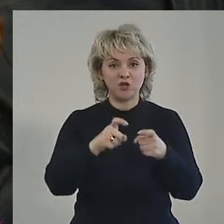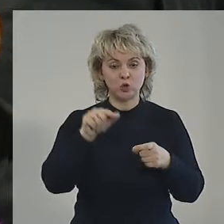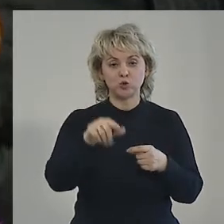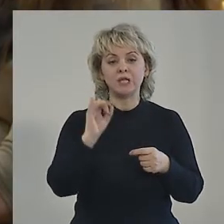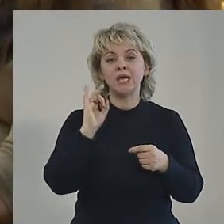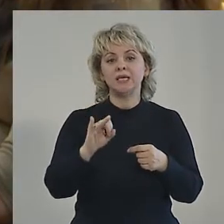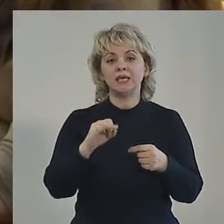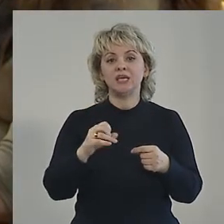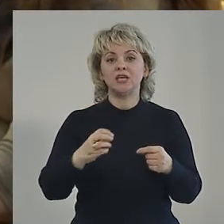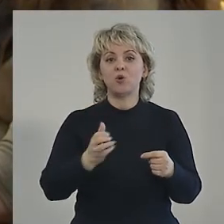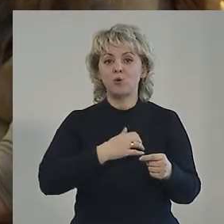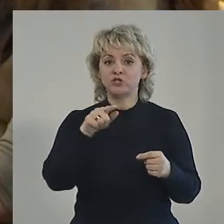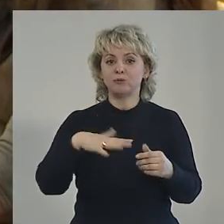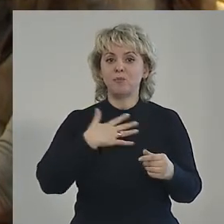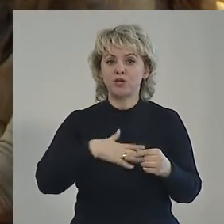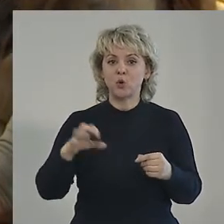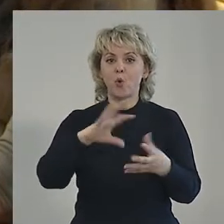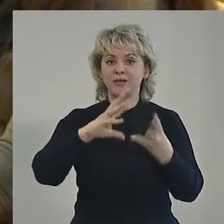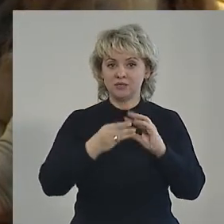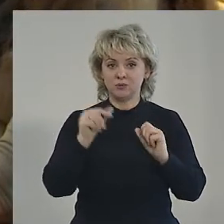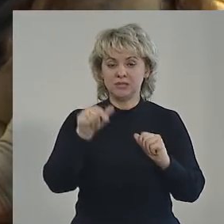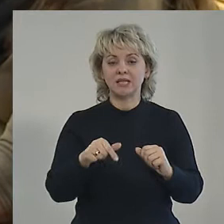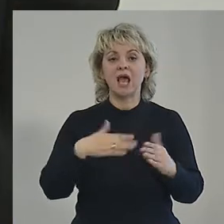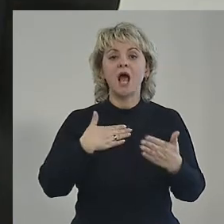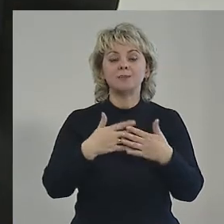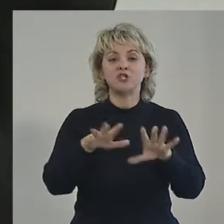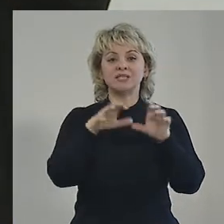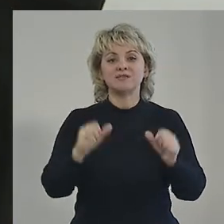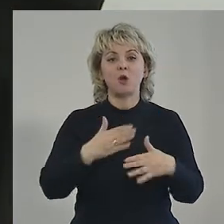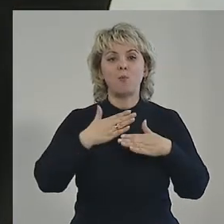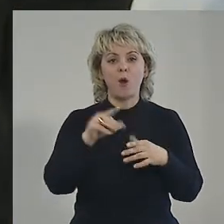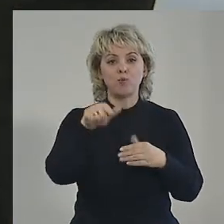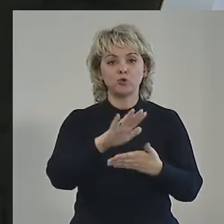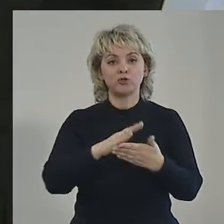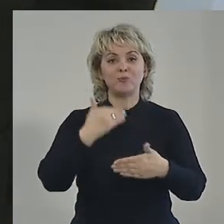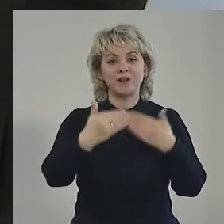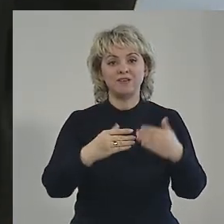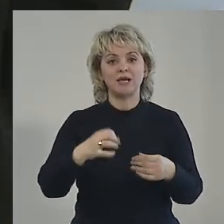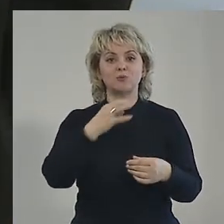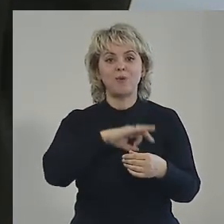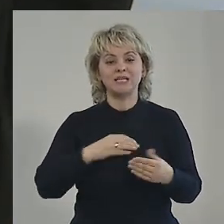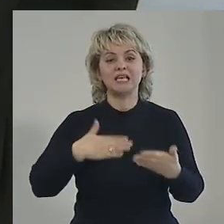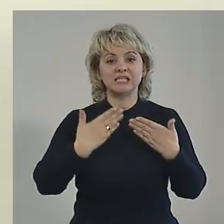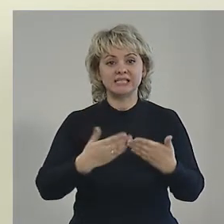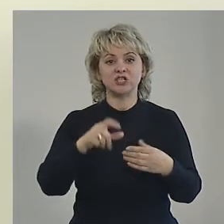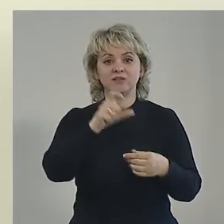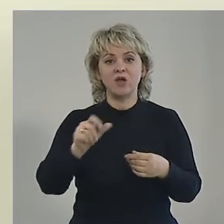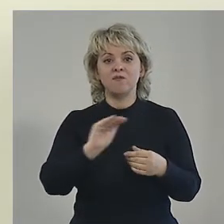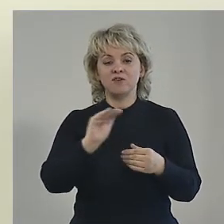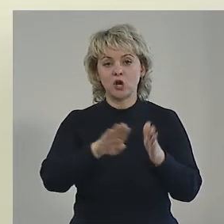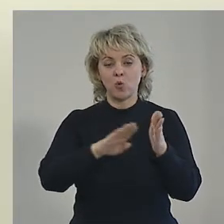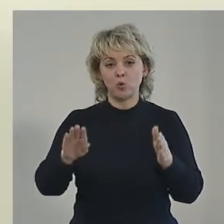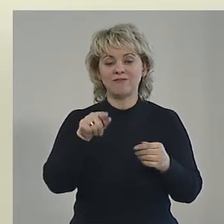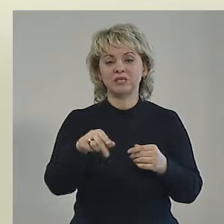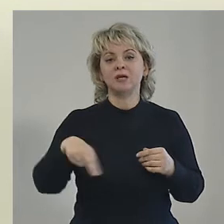и горит и переживает о результатах. Общественная палата поможет продвигать полезные инициативы дончан на федеральном